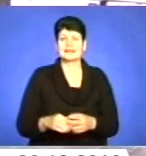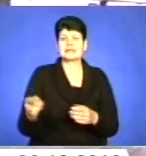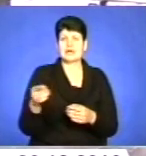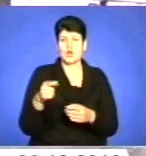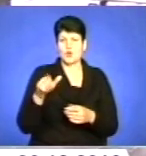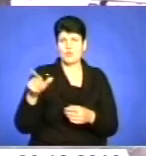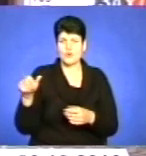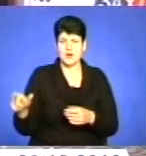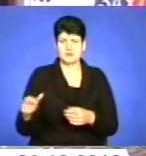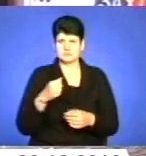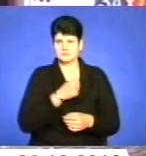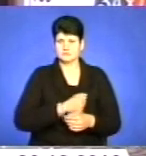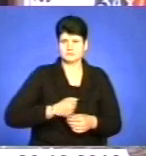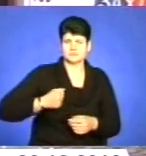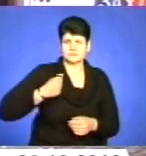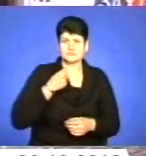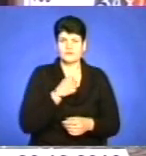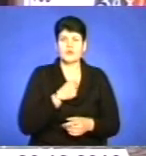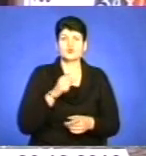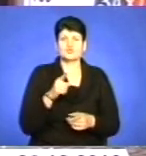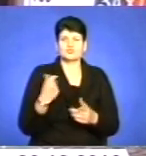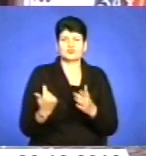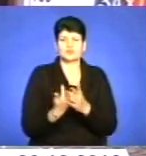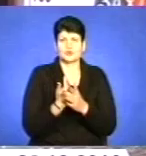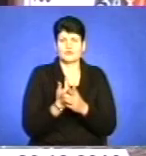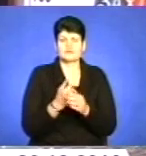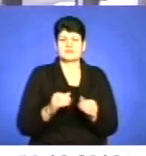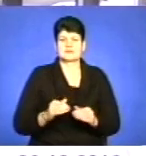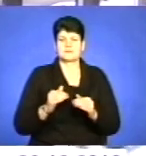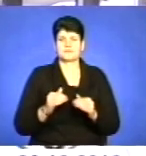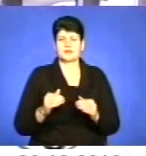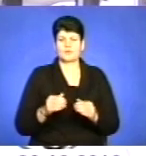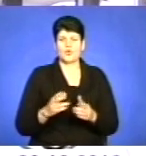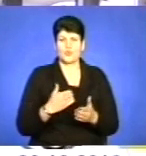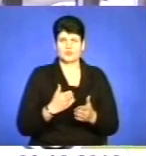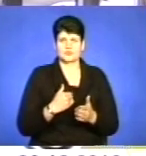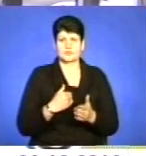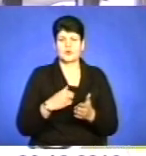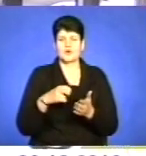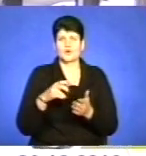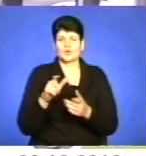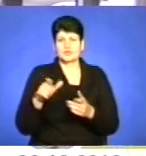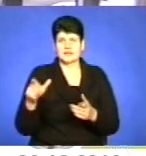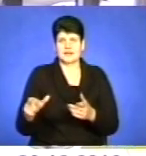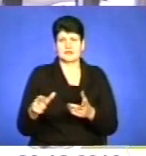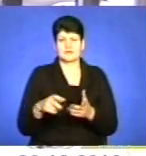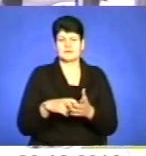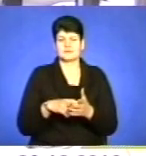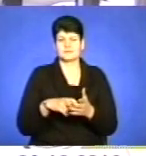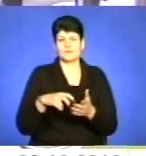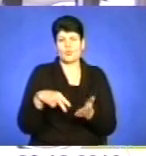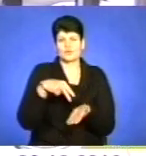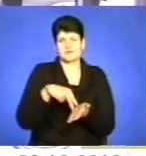Тернополяни не приховують обурення з приводу чергового намагання державних чиновників поставити на коліна найменш соціально